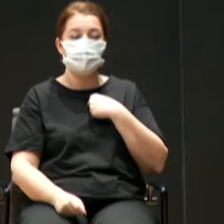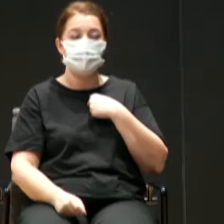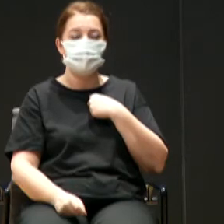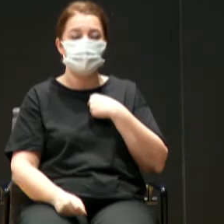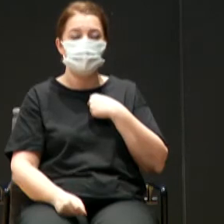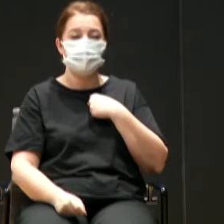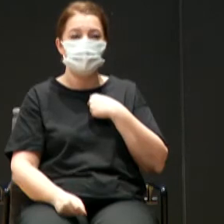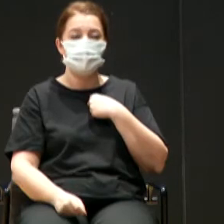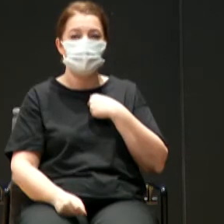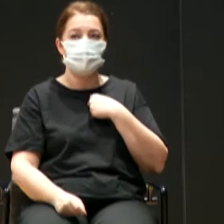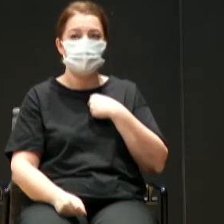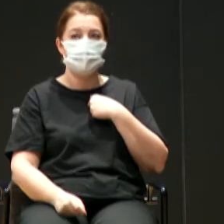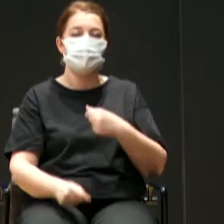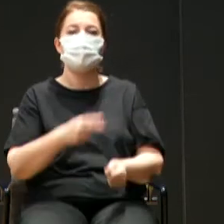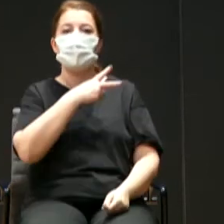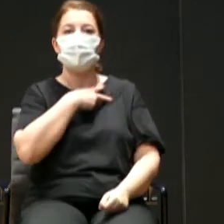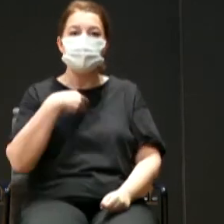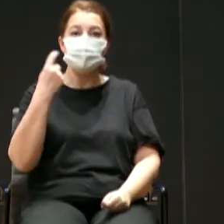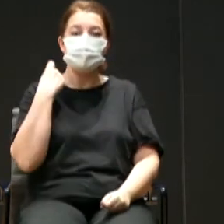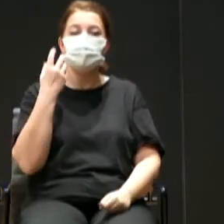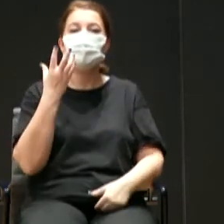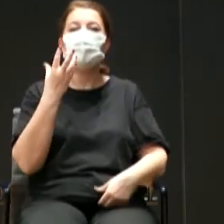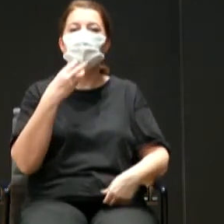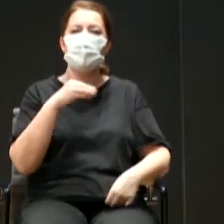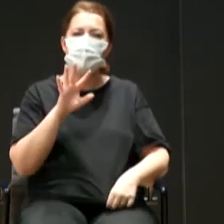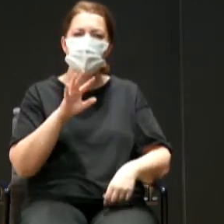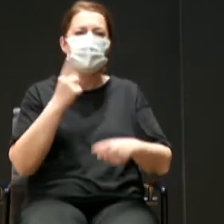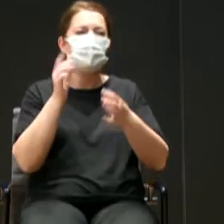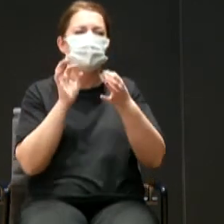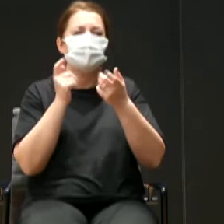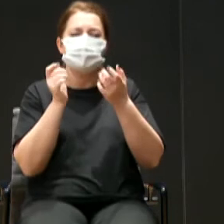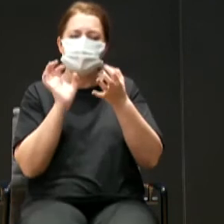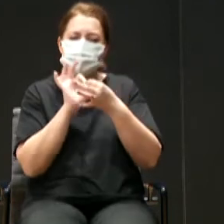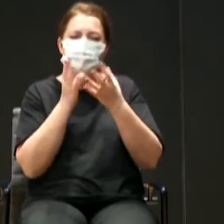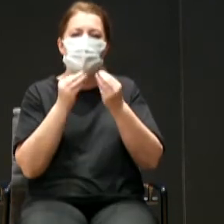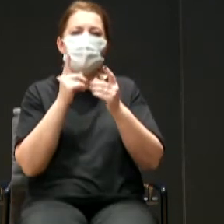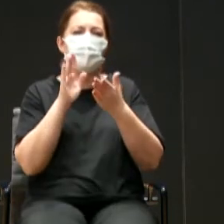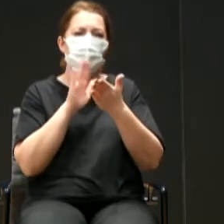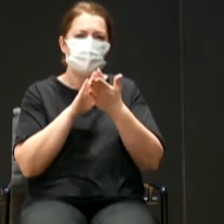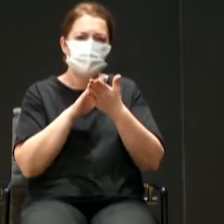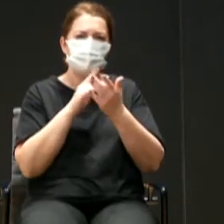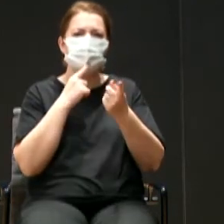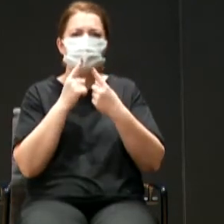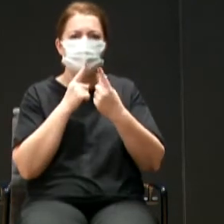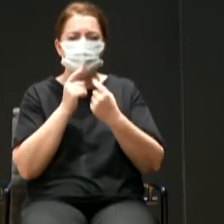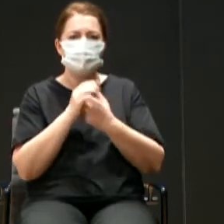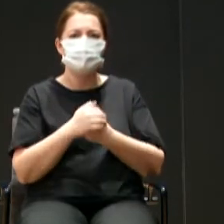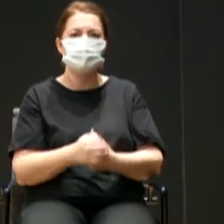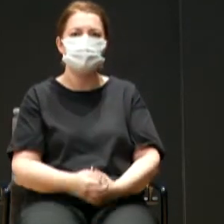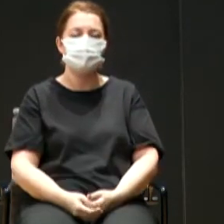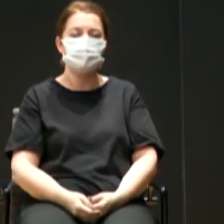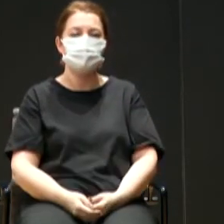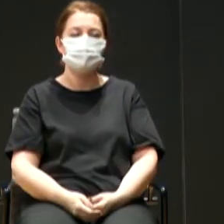Şimdi belediyemizde yetkisi olmayan, belediyemizde bu türde bir ilişkisi olmayan bir arkadaşımızın ya da şimdi bir vatandaşımızın bir şey daha